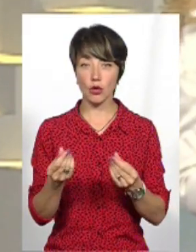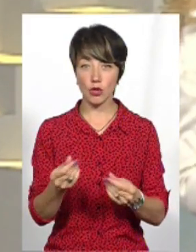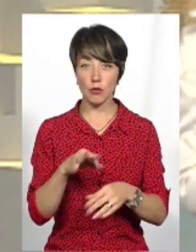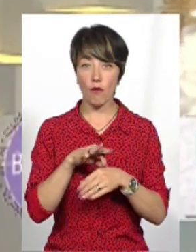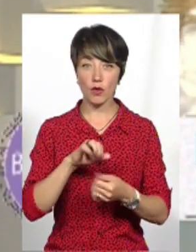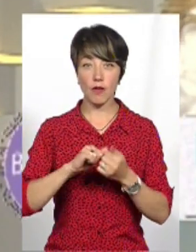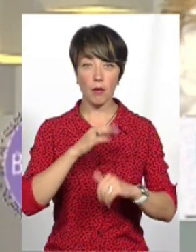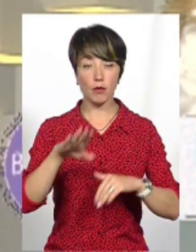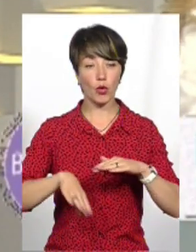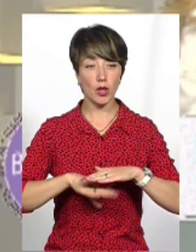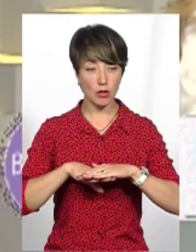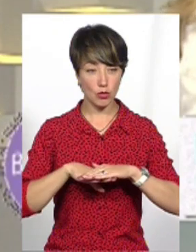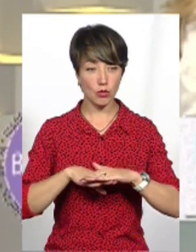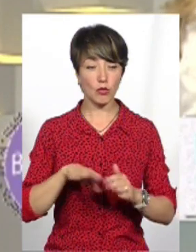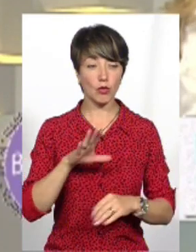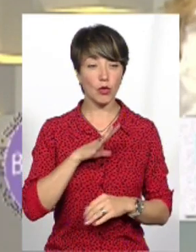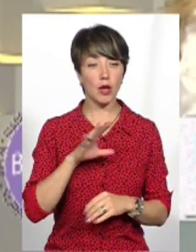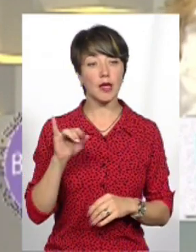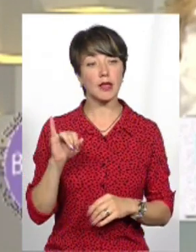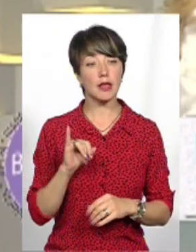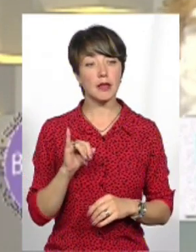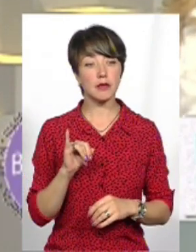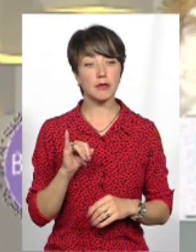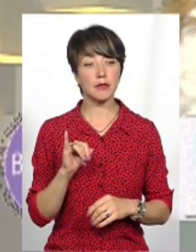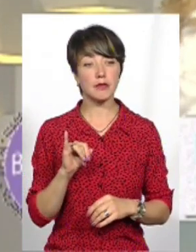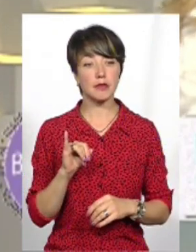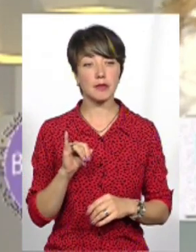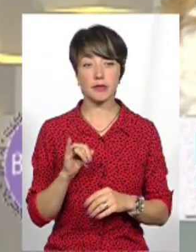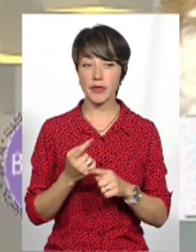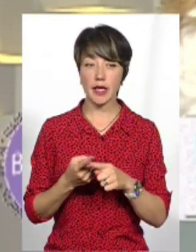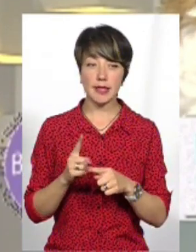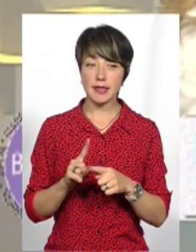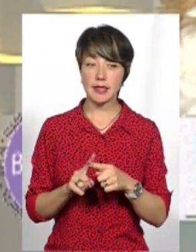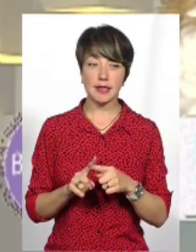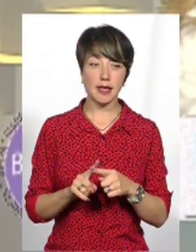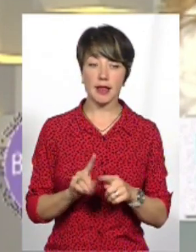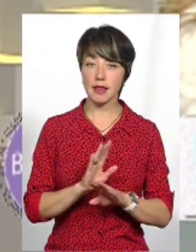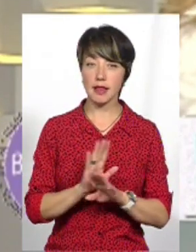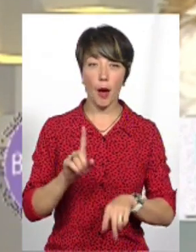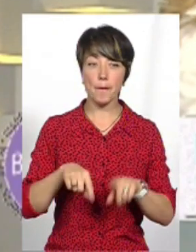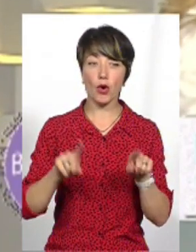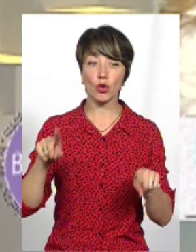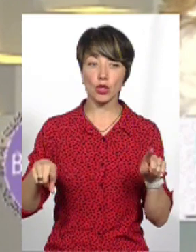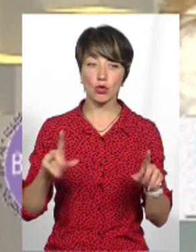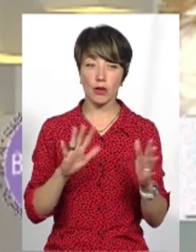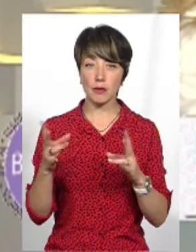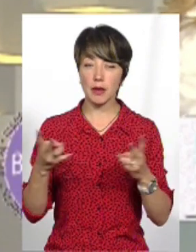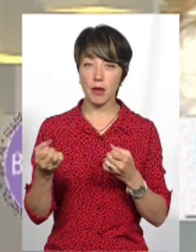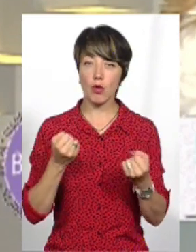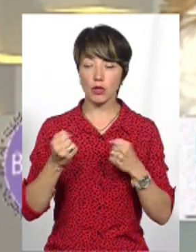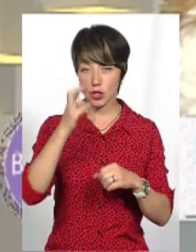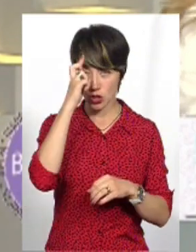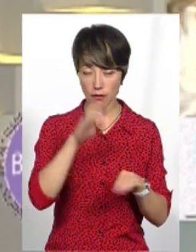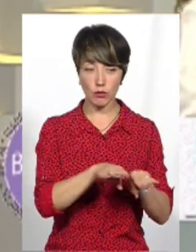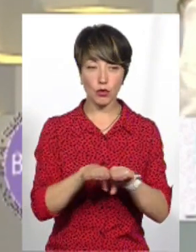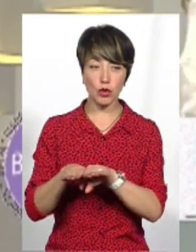у місті Кам'янець-Подільському, і це є не поодинокий випадок, з цим потрібно боротися на